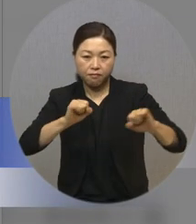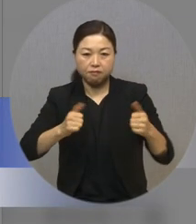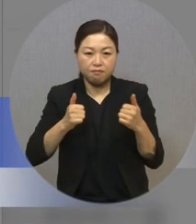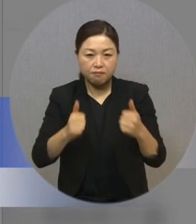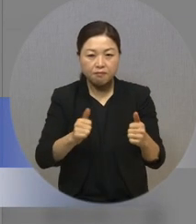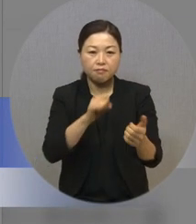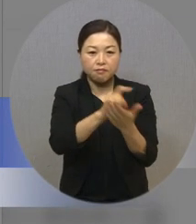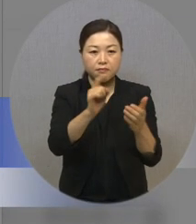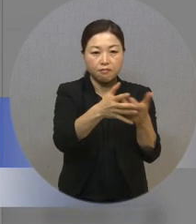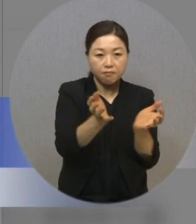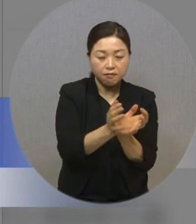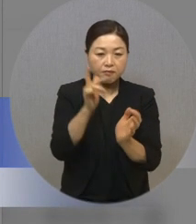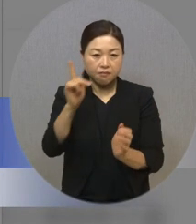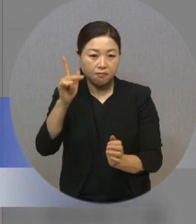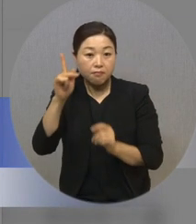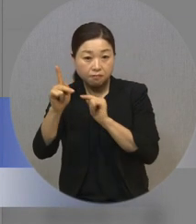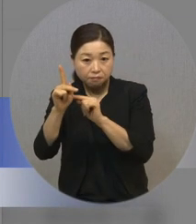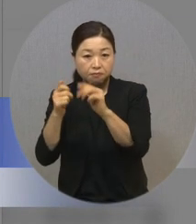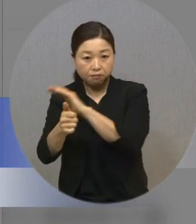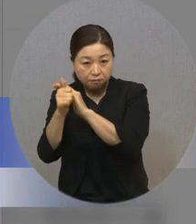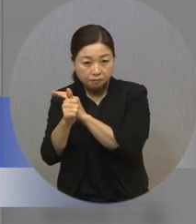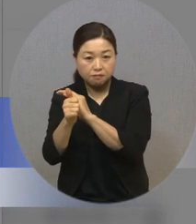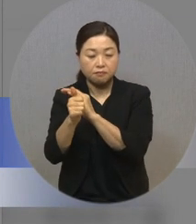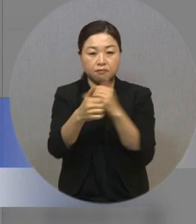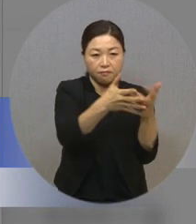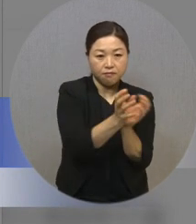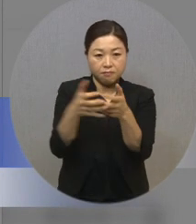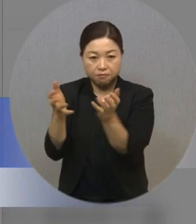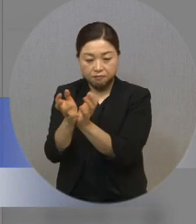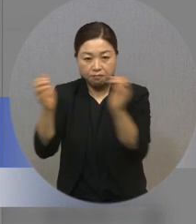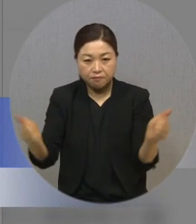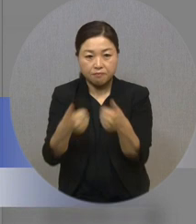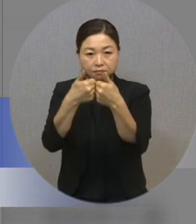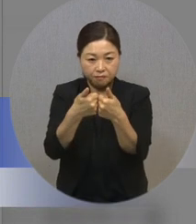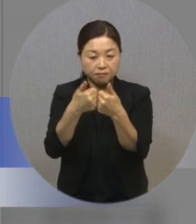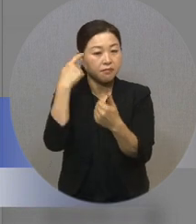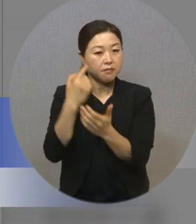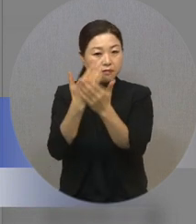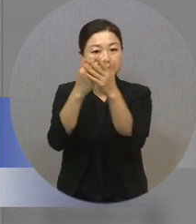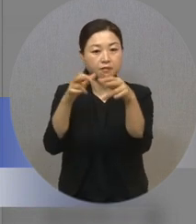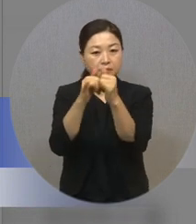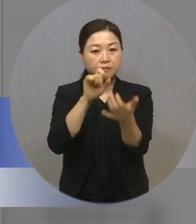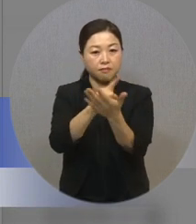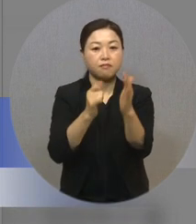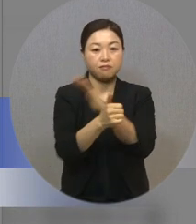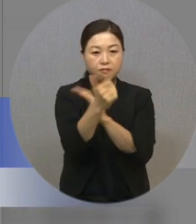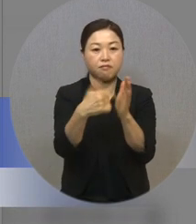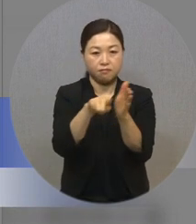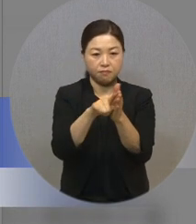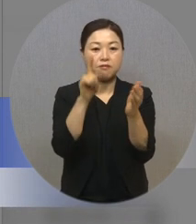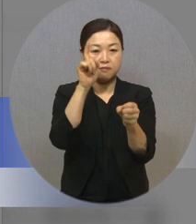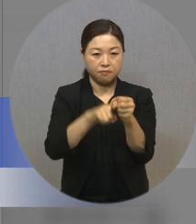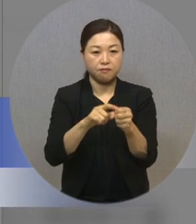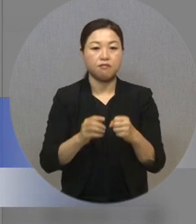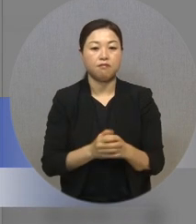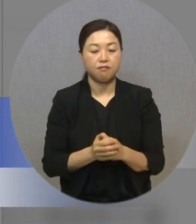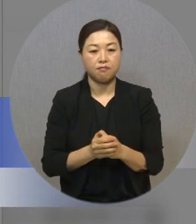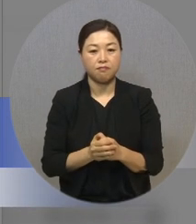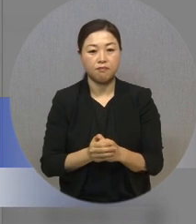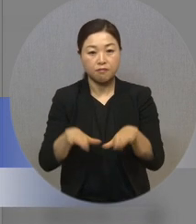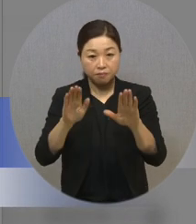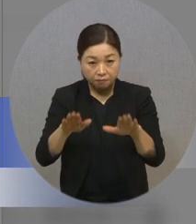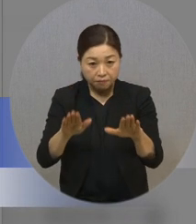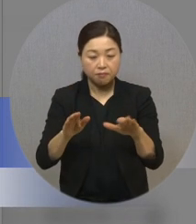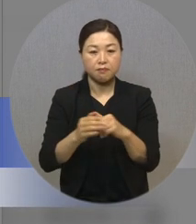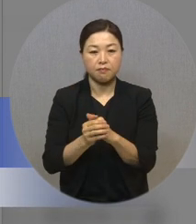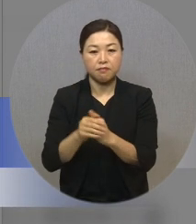3그 선수들이 팀을 잃어 경기를 펼치는 발달장애 축구 선수들을 위한 경기인데요 올사 전에는 K 3그 전현직